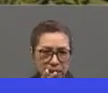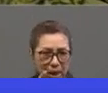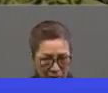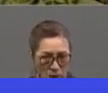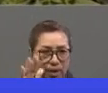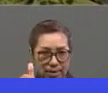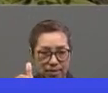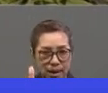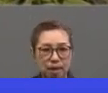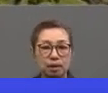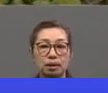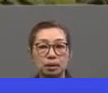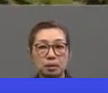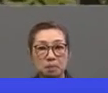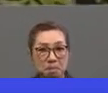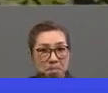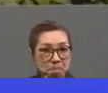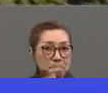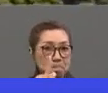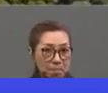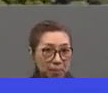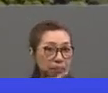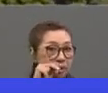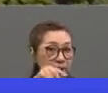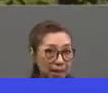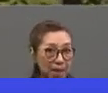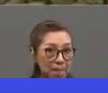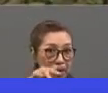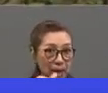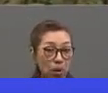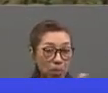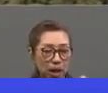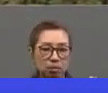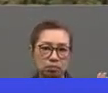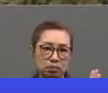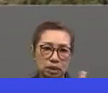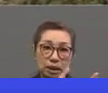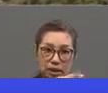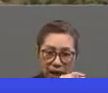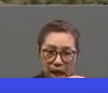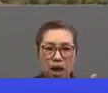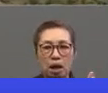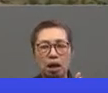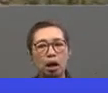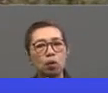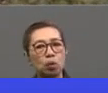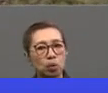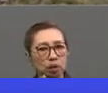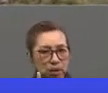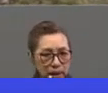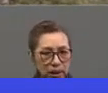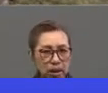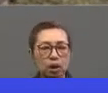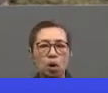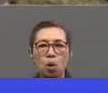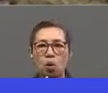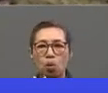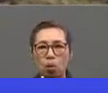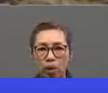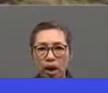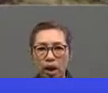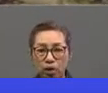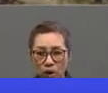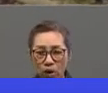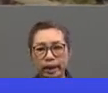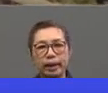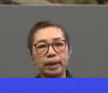สทนชเองนะคะก็ต้องติดตามสถานการณ์ปริมาณน้ำฝนอย่างใกล้ชิดนะดูอย่างใกล้ชิดว่าเอ๊ะต้องมีการปรับแผนอะไรยังไงนอกจาก